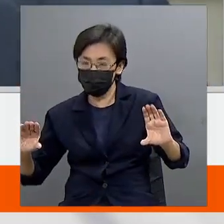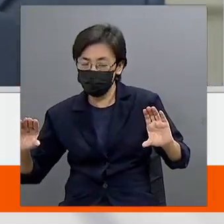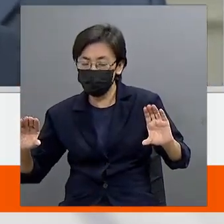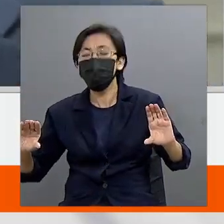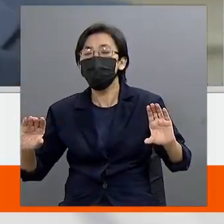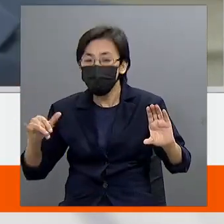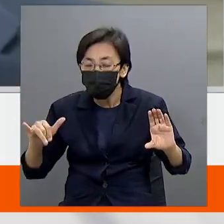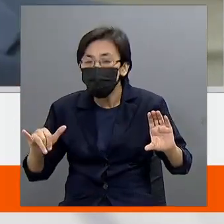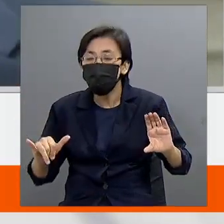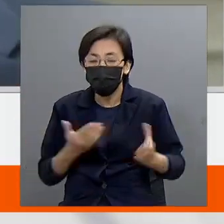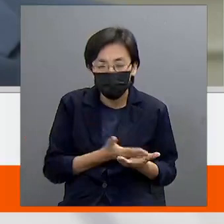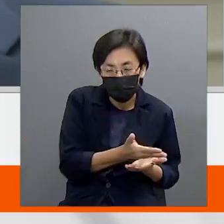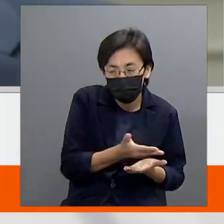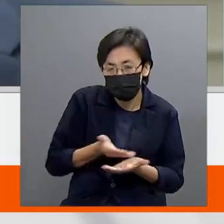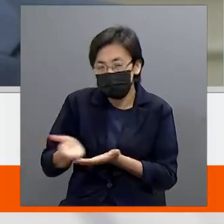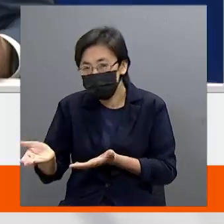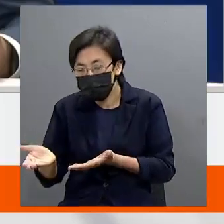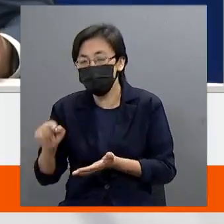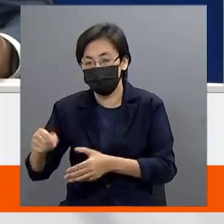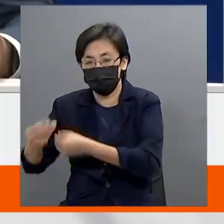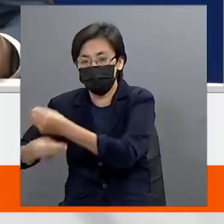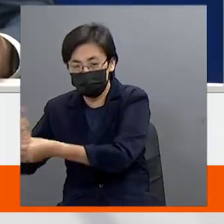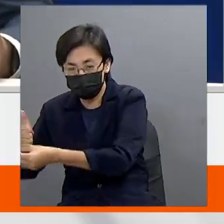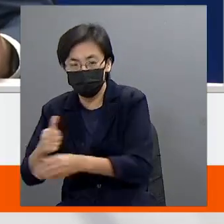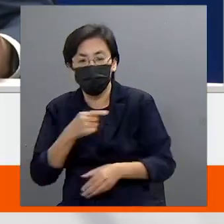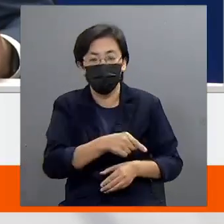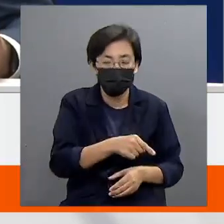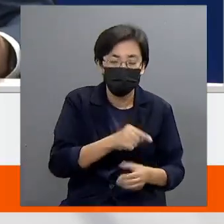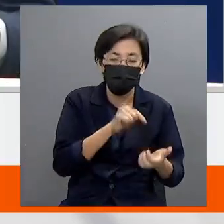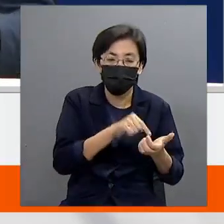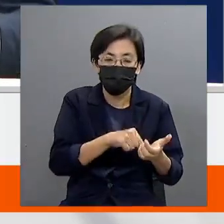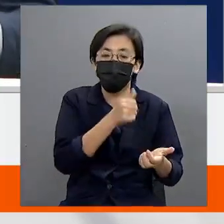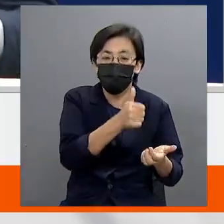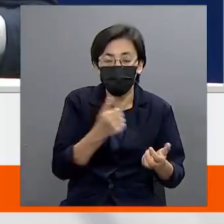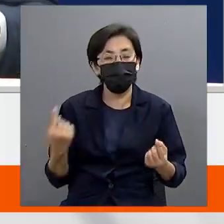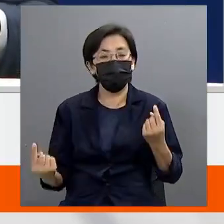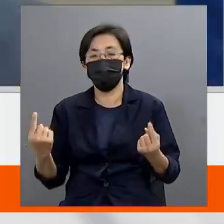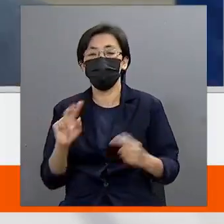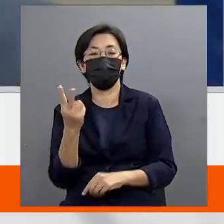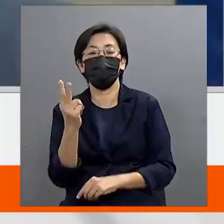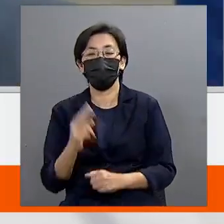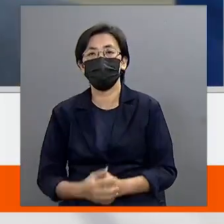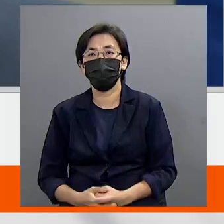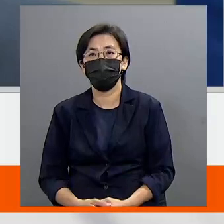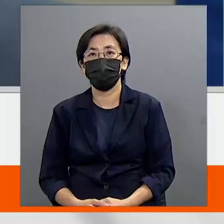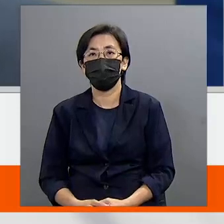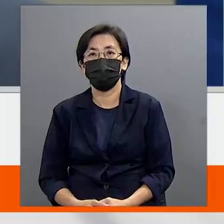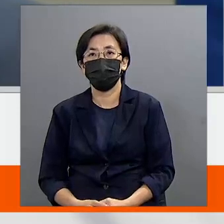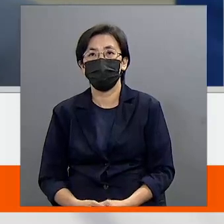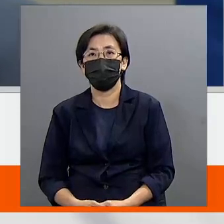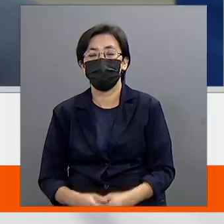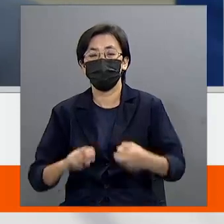นหนึ่งยังคงขายได้อยู่นะครับตัวประเด็นสำคัญที่จะพยายามไม่ให้เกิดผลกระทบคือเรื่อง